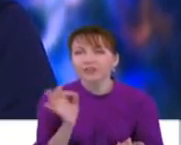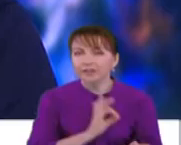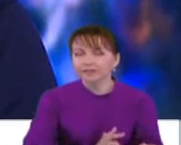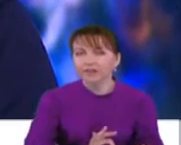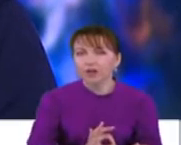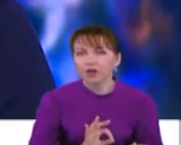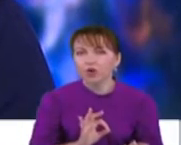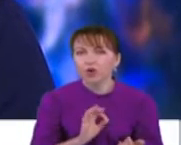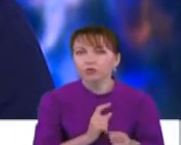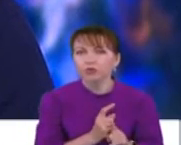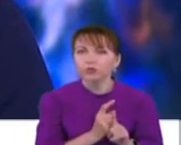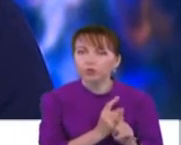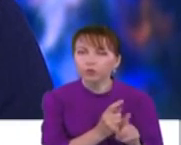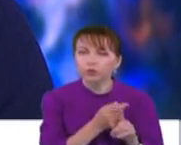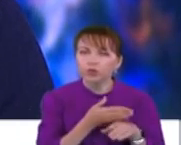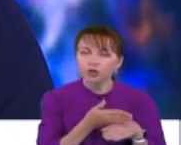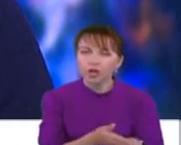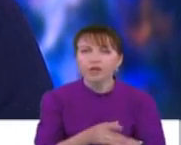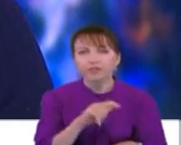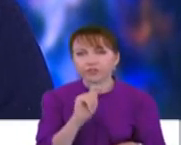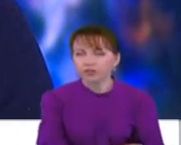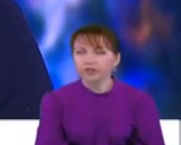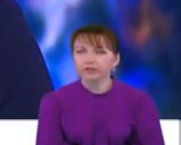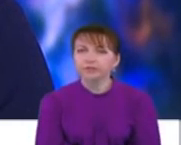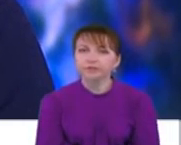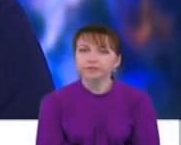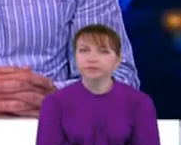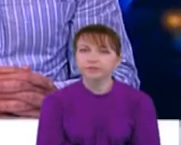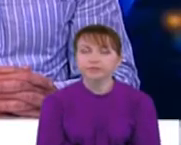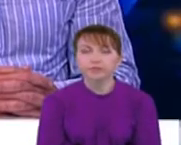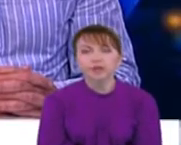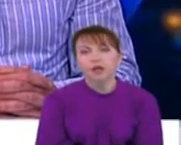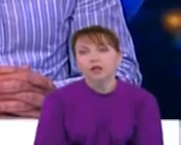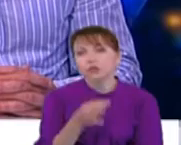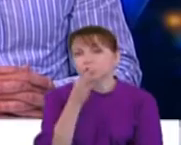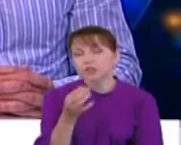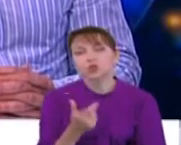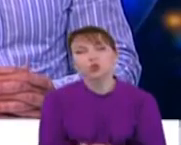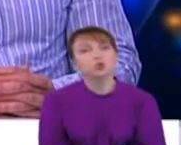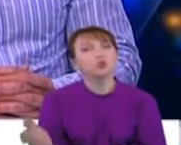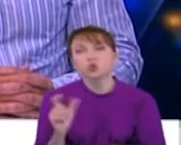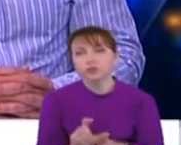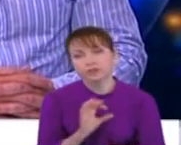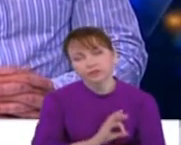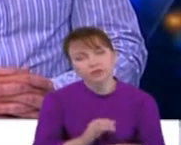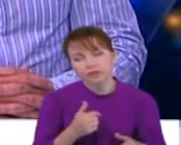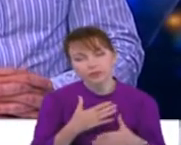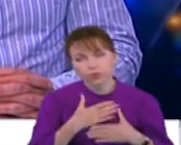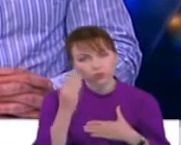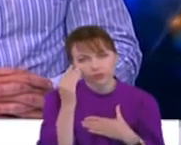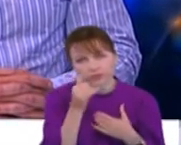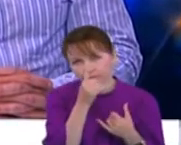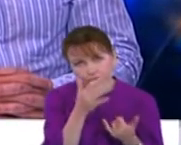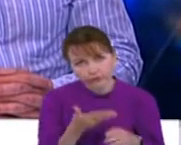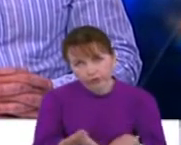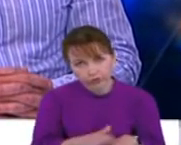плані супроводження військового конфлікту? Ну, сказати, що дуже ефективно, я, на мій погляд,